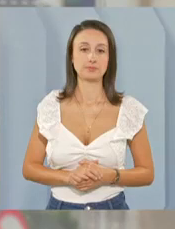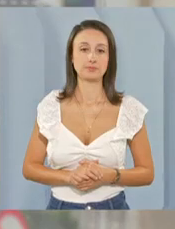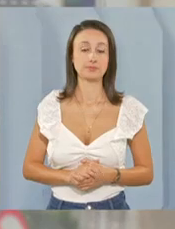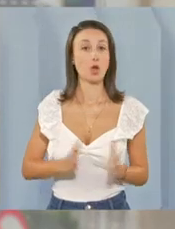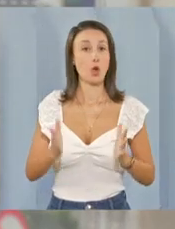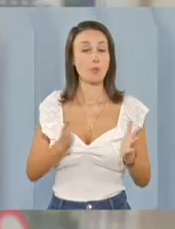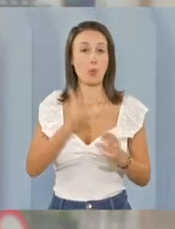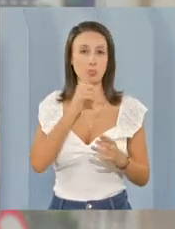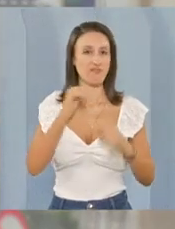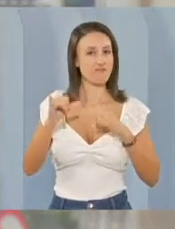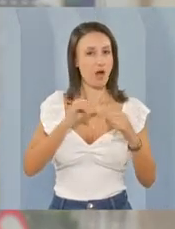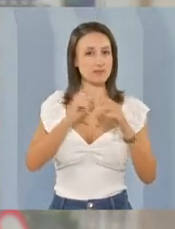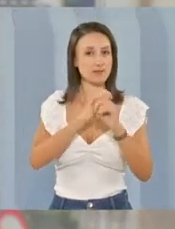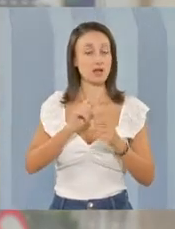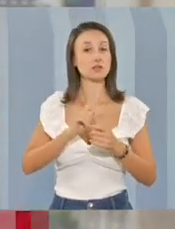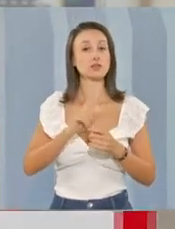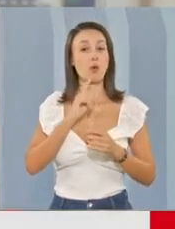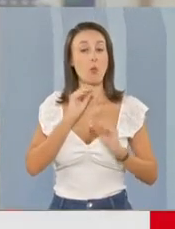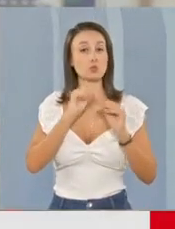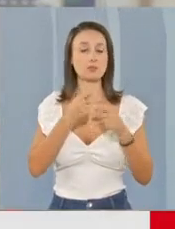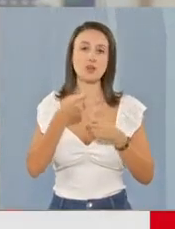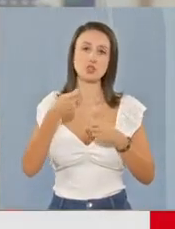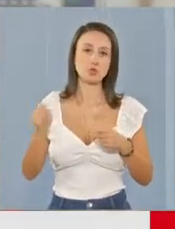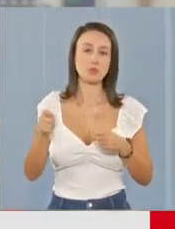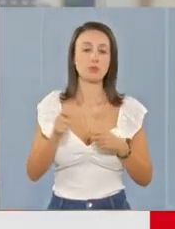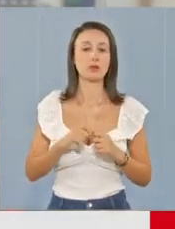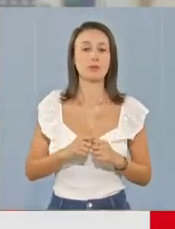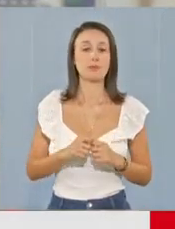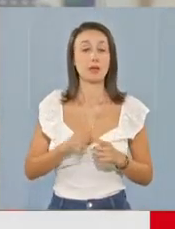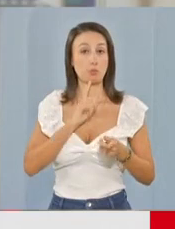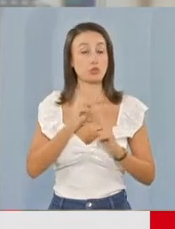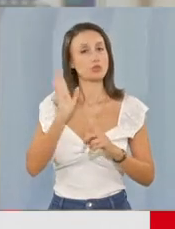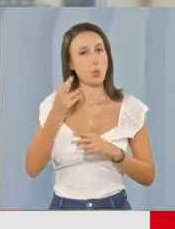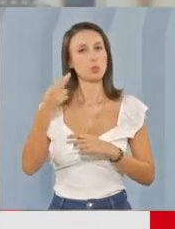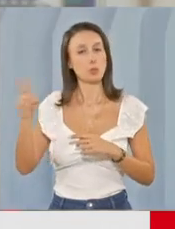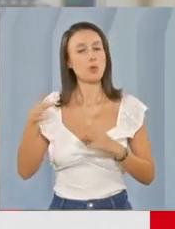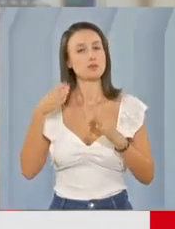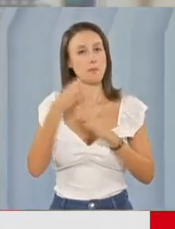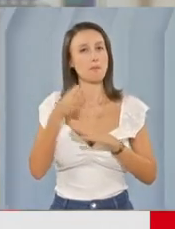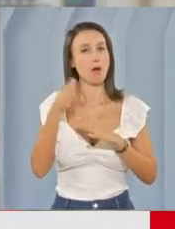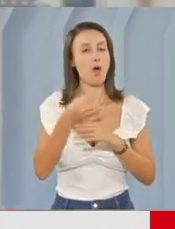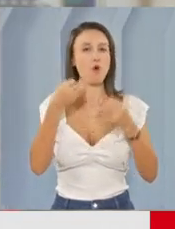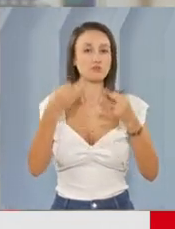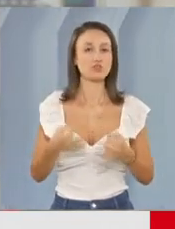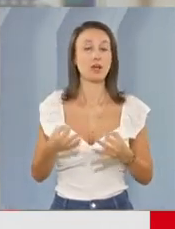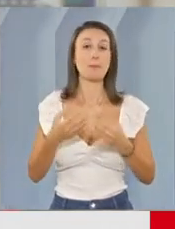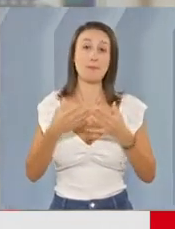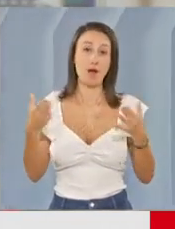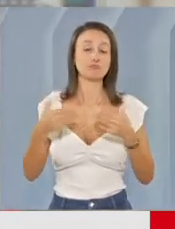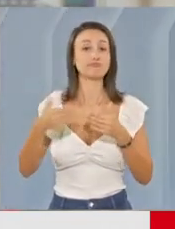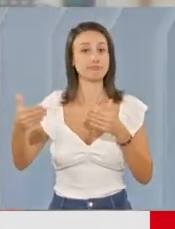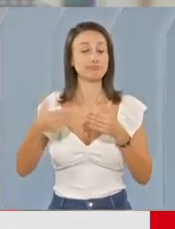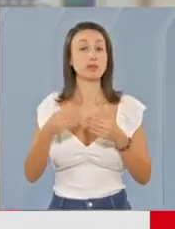în care vacanțele în țară au ajuns pentru români mai scumpe ca niciodată politicienii au continuat să meargă în deplasări oficiale la mare distanță